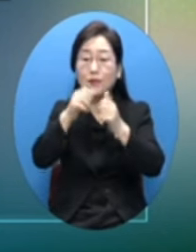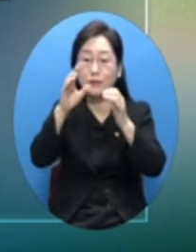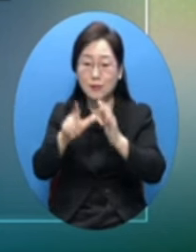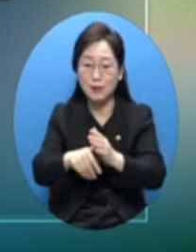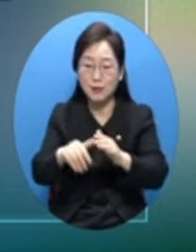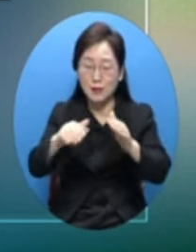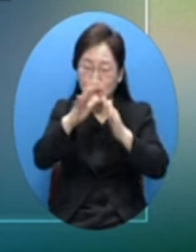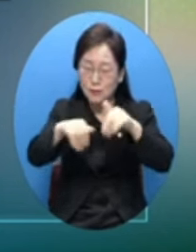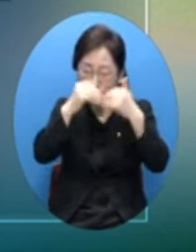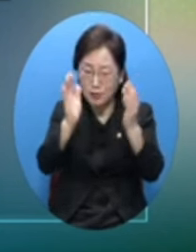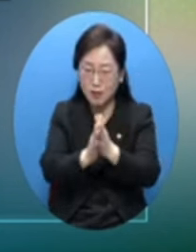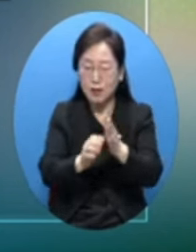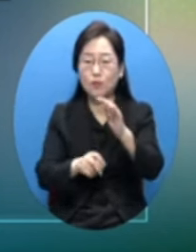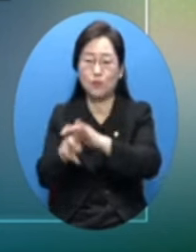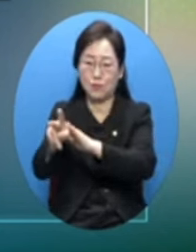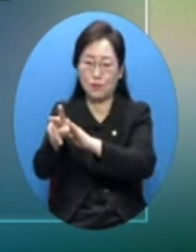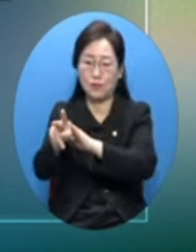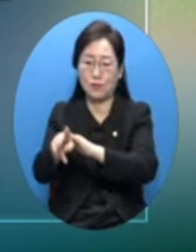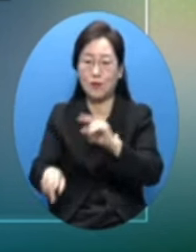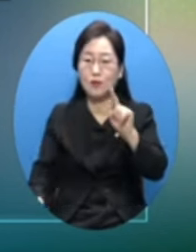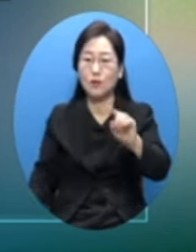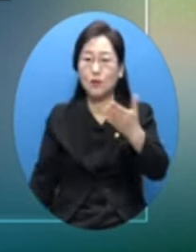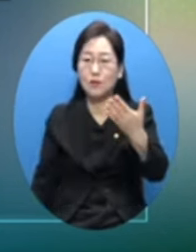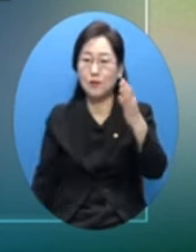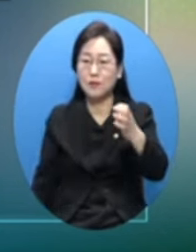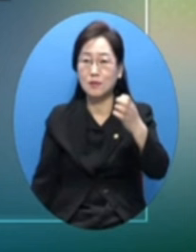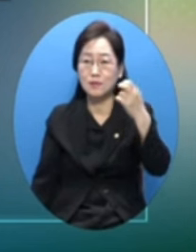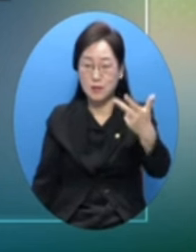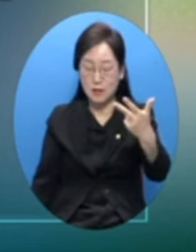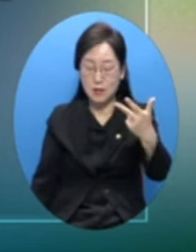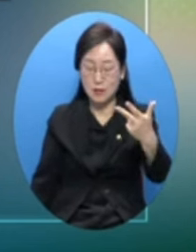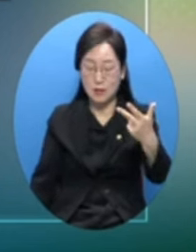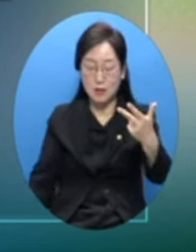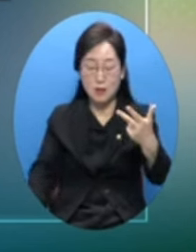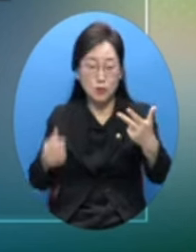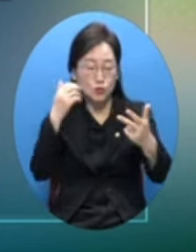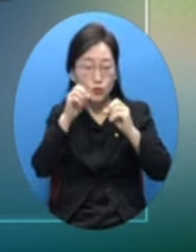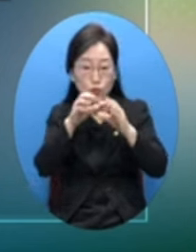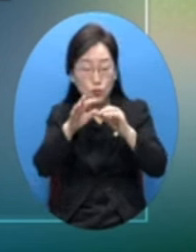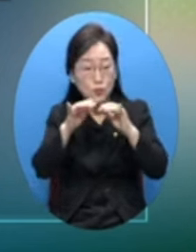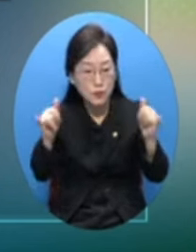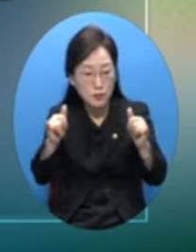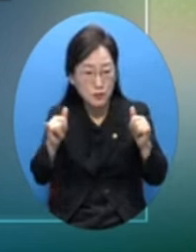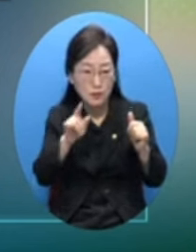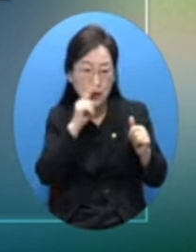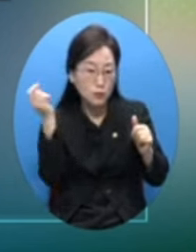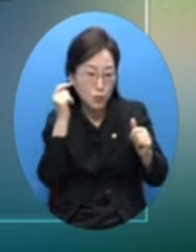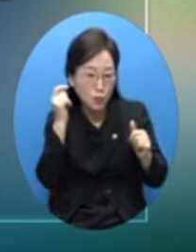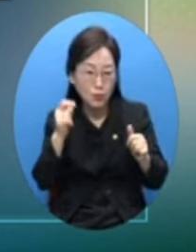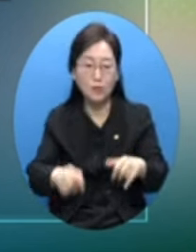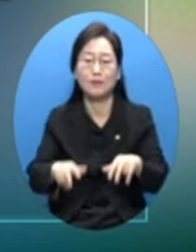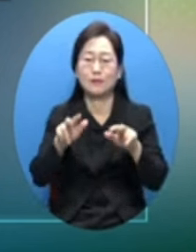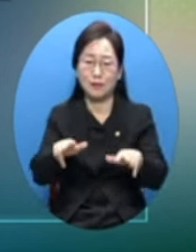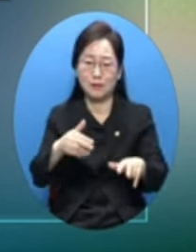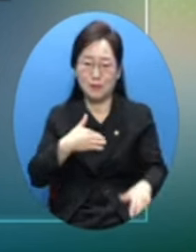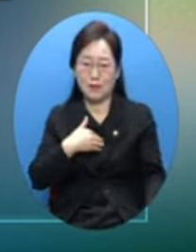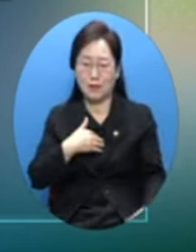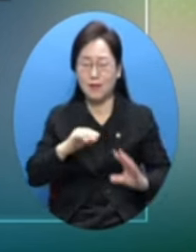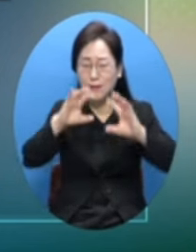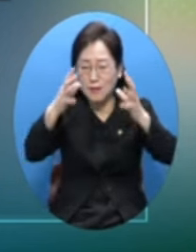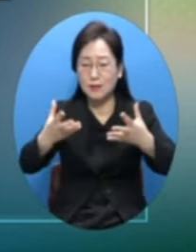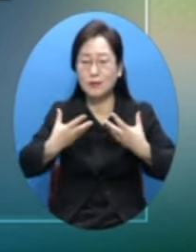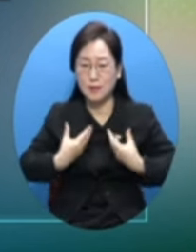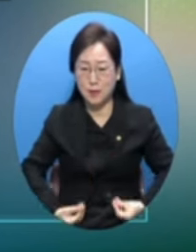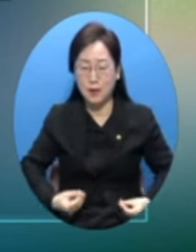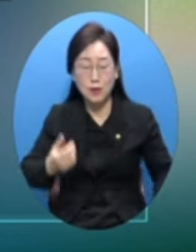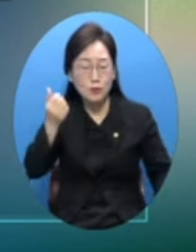가야 했습니다. 1947년 한 선교사님의 말씀 듣고 이제 나는 이 세상에 절망에 처한 사람들에게